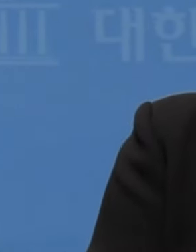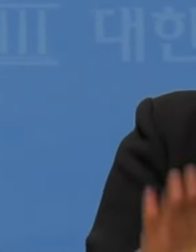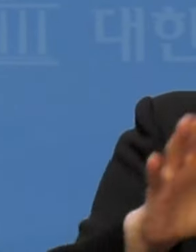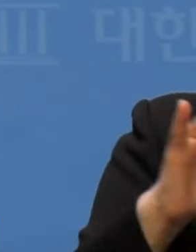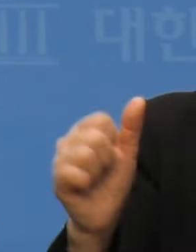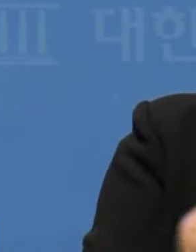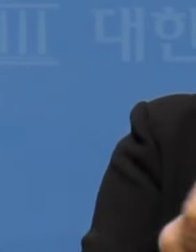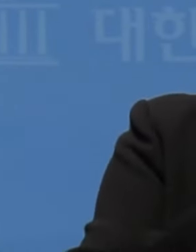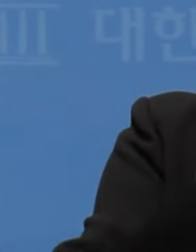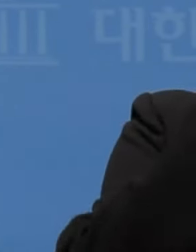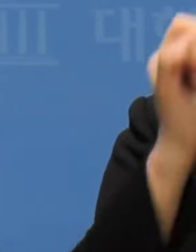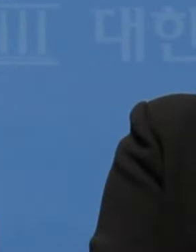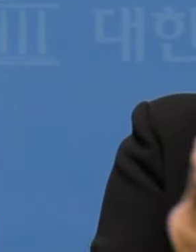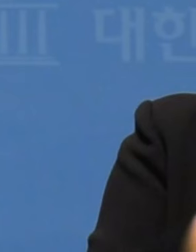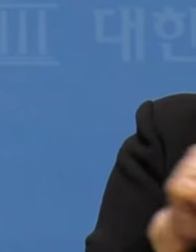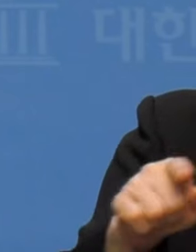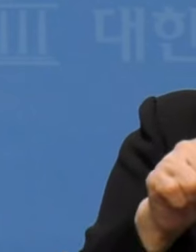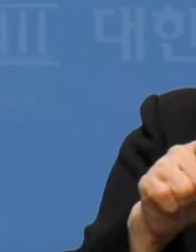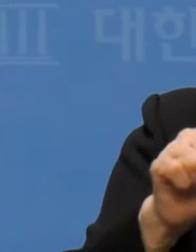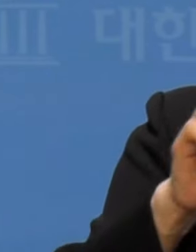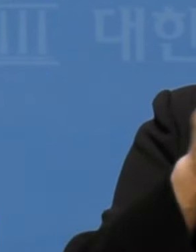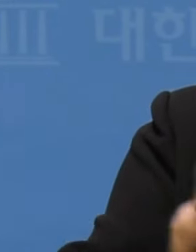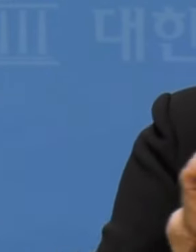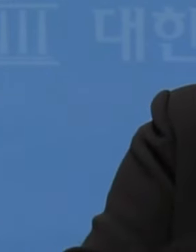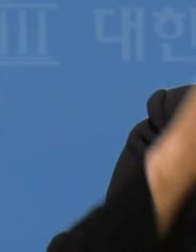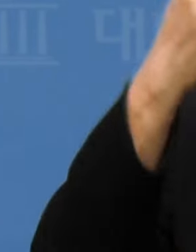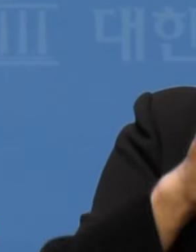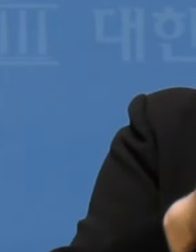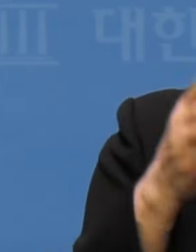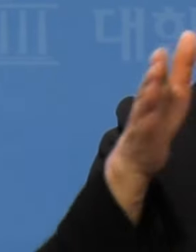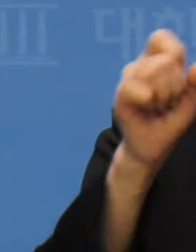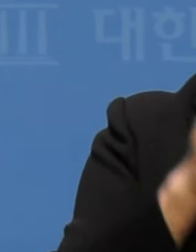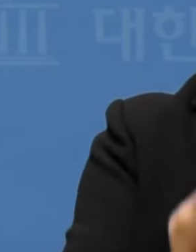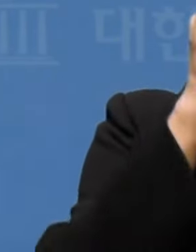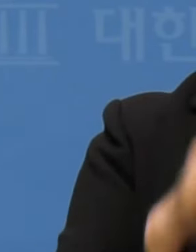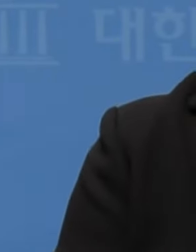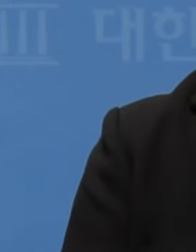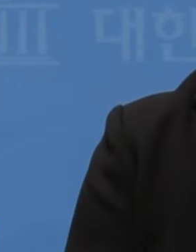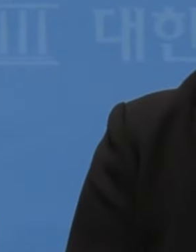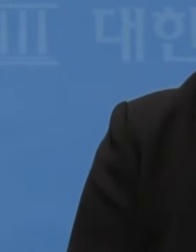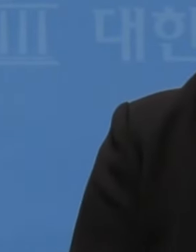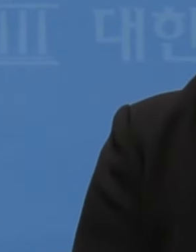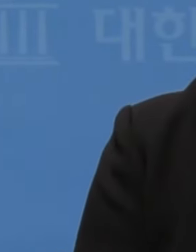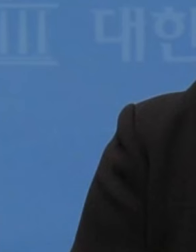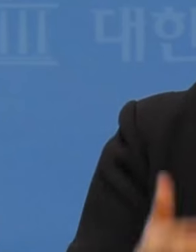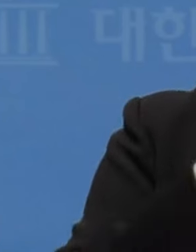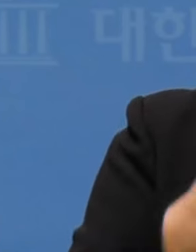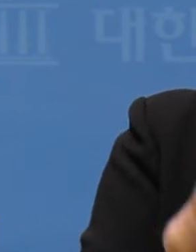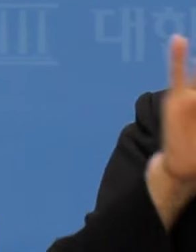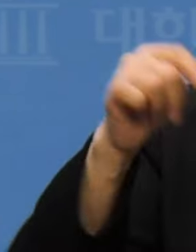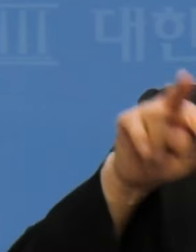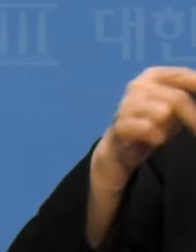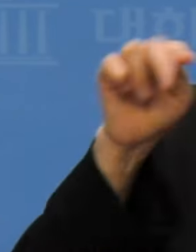현재 국민의힘의 가장 부족한 대언론전과 미디어전에 대한 전문성도 갖고 있습니다. 저는